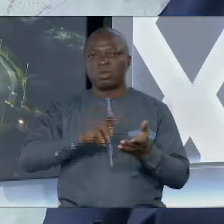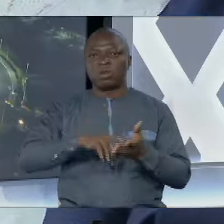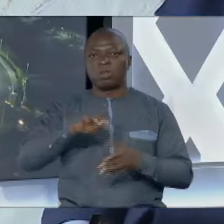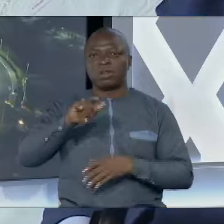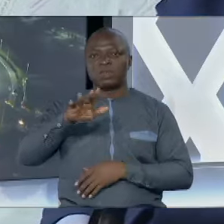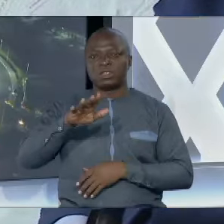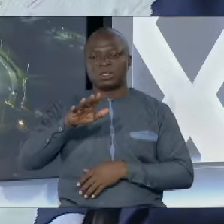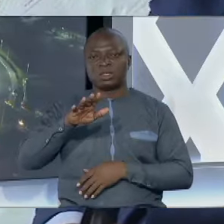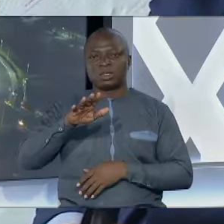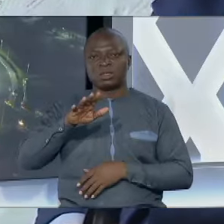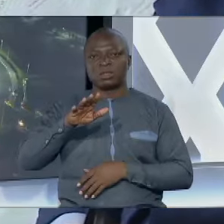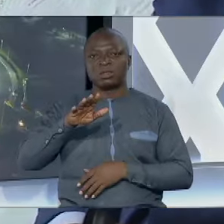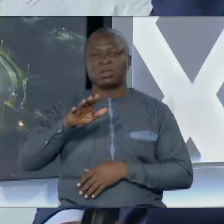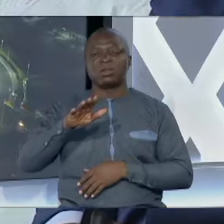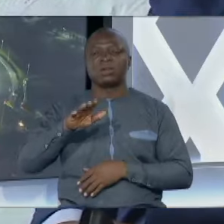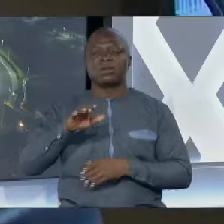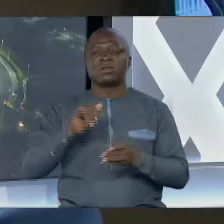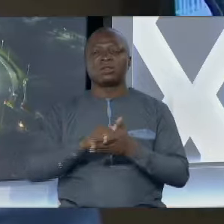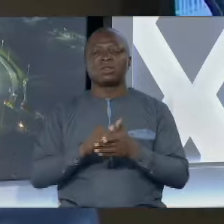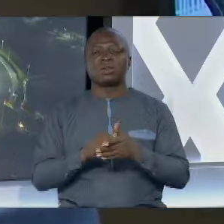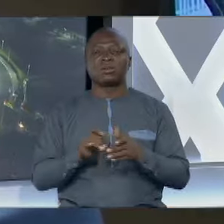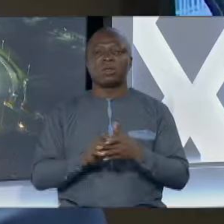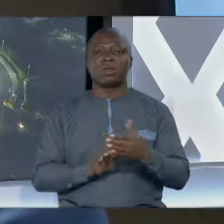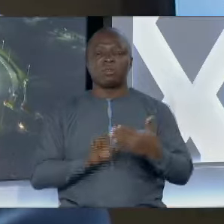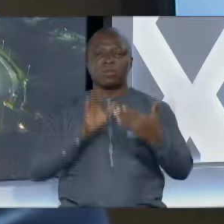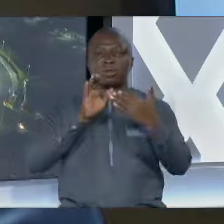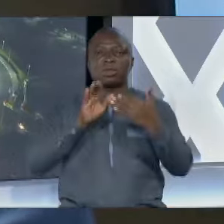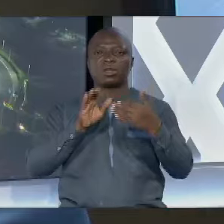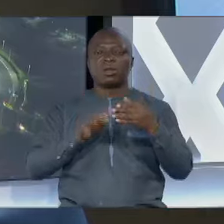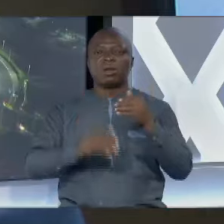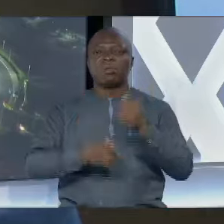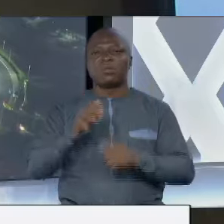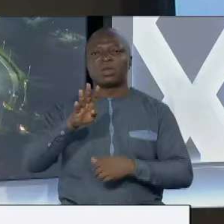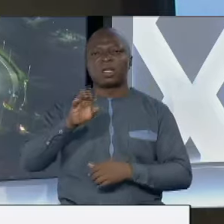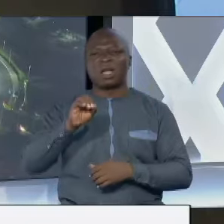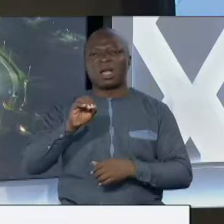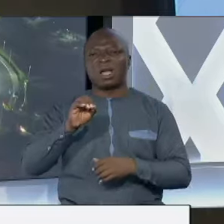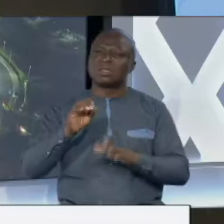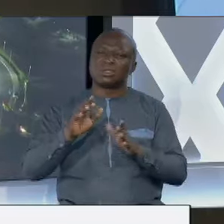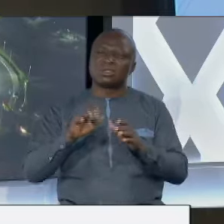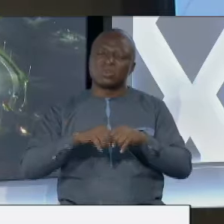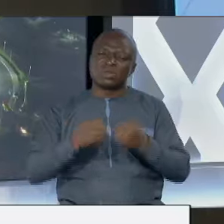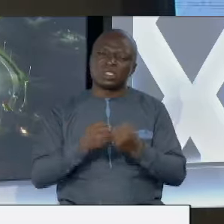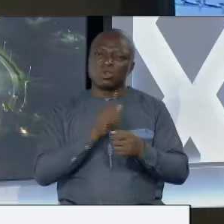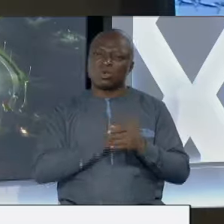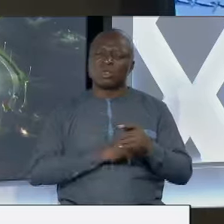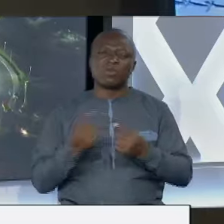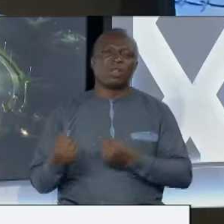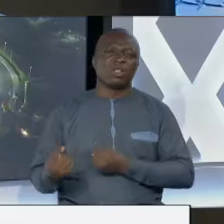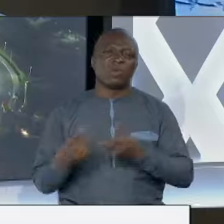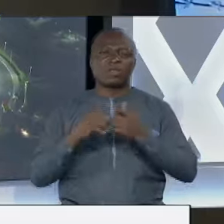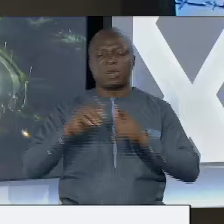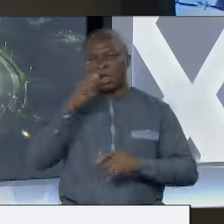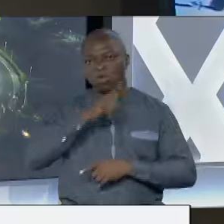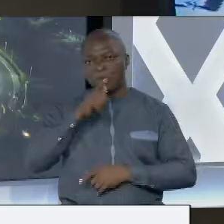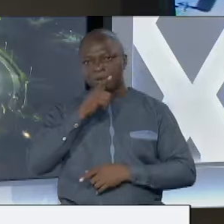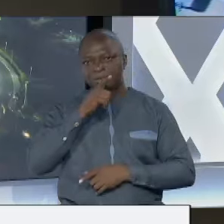2025. Sur les B2B, on a pas moins d'une quarantaine d'entreprises togolaises qui ont fait le déplacement à Lomé. Donc ça montre, c'est